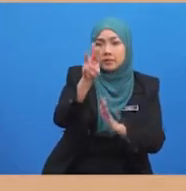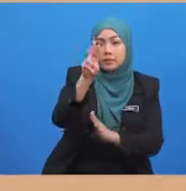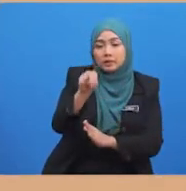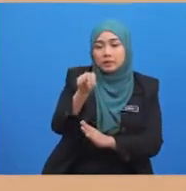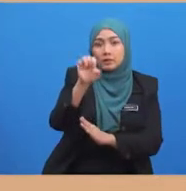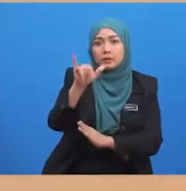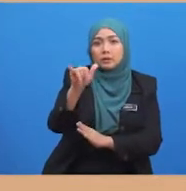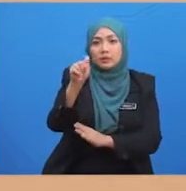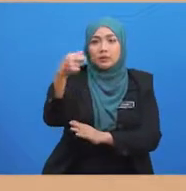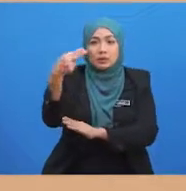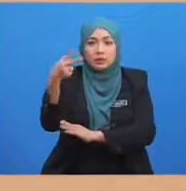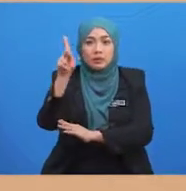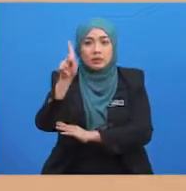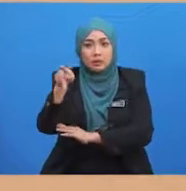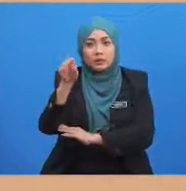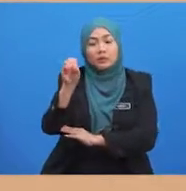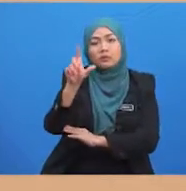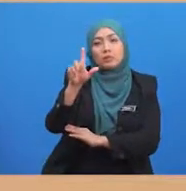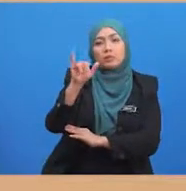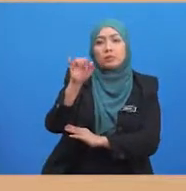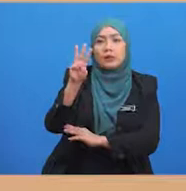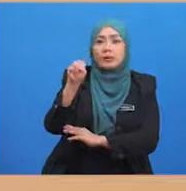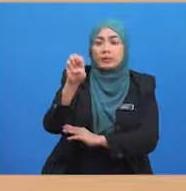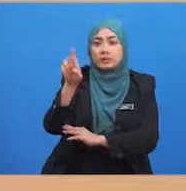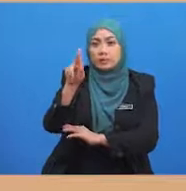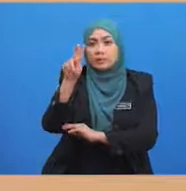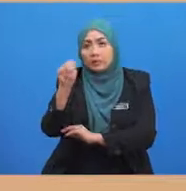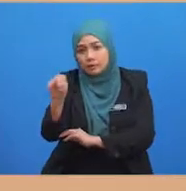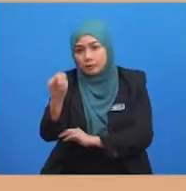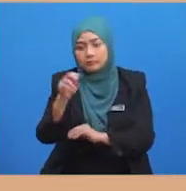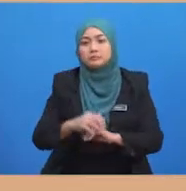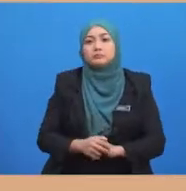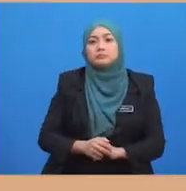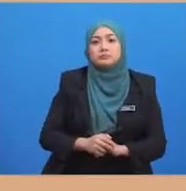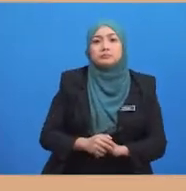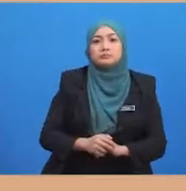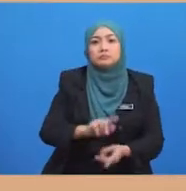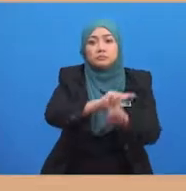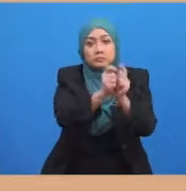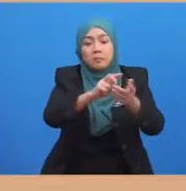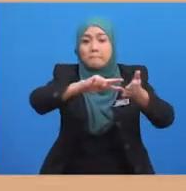memecahkan rantai molekul yang panjang menjadi unit-unit monomer.